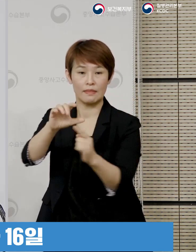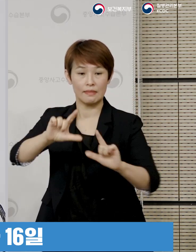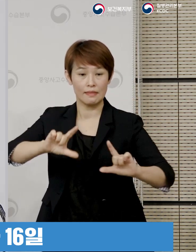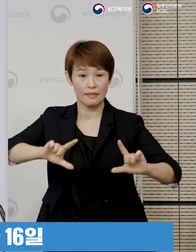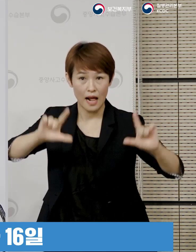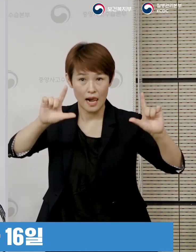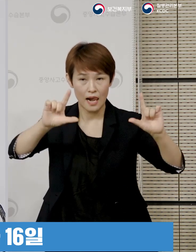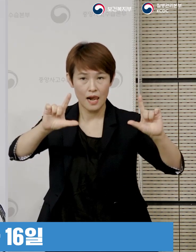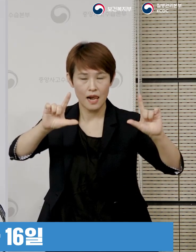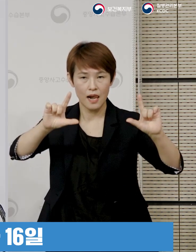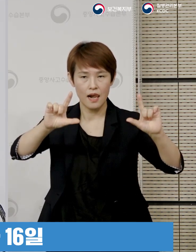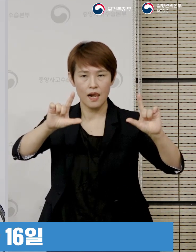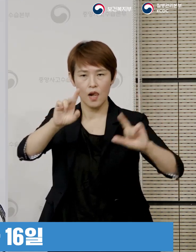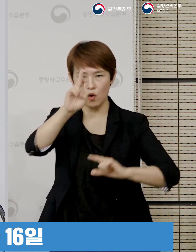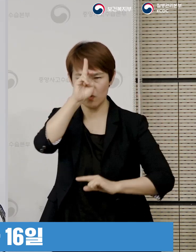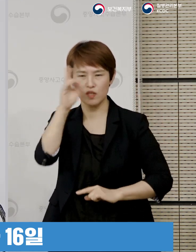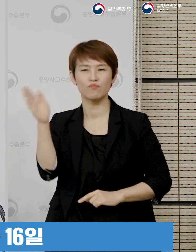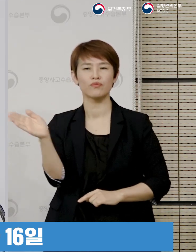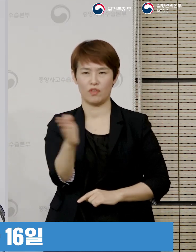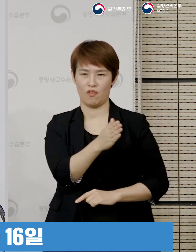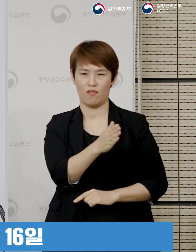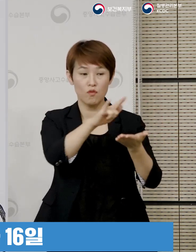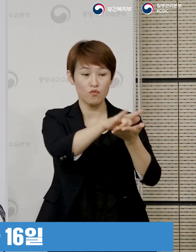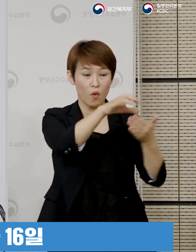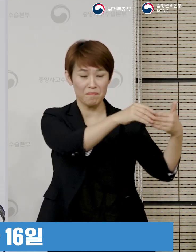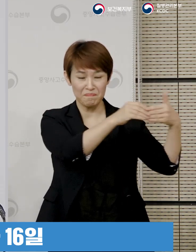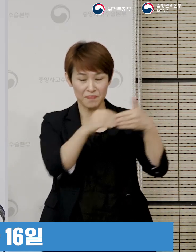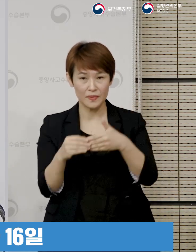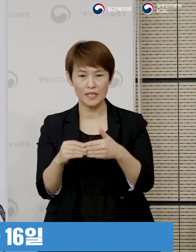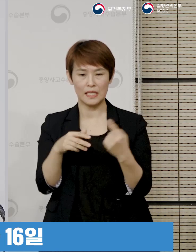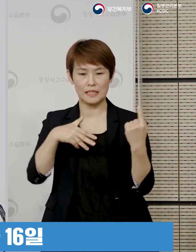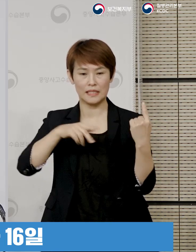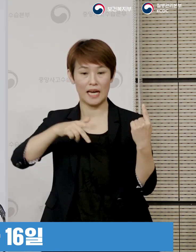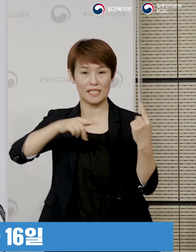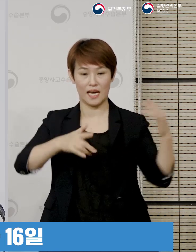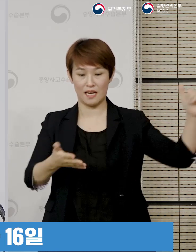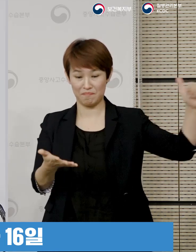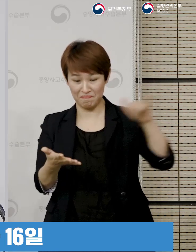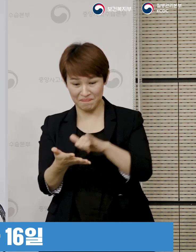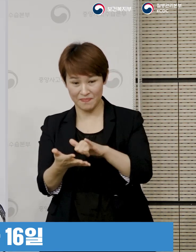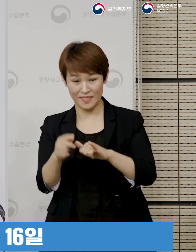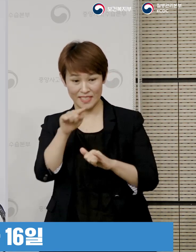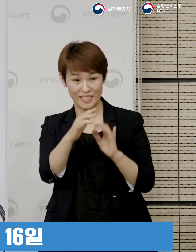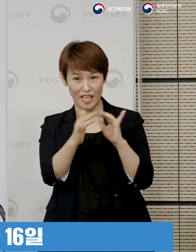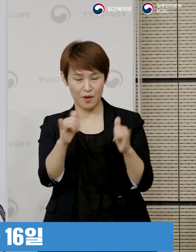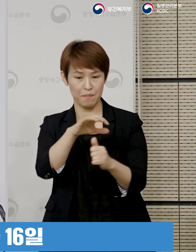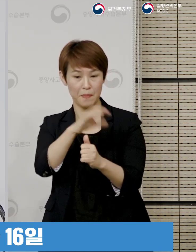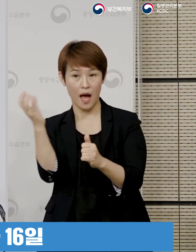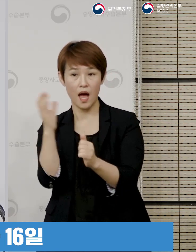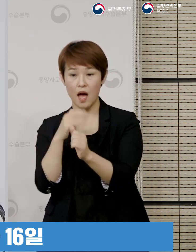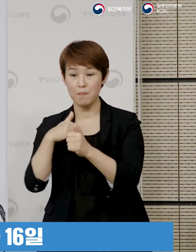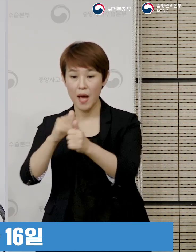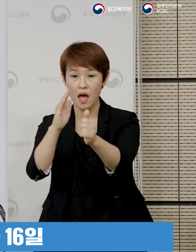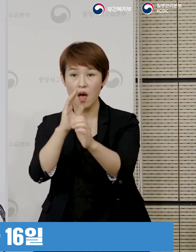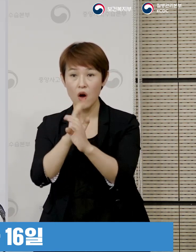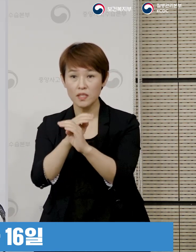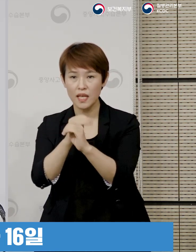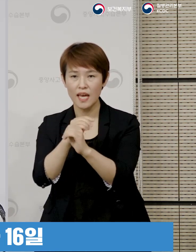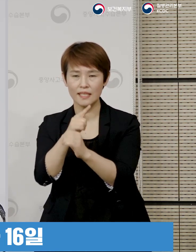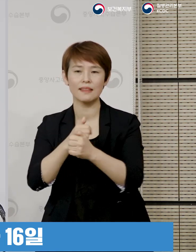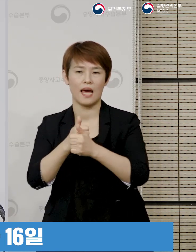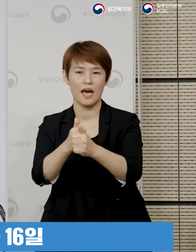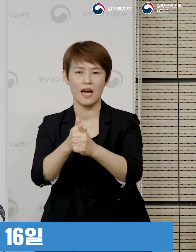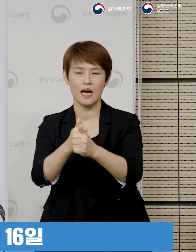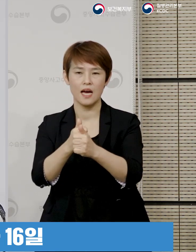날 그 0시로부터 기산을 합니다. 그래서 1, 2차 귀국하신 분들 퇴소 날짜가